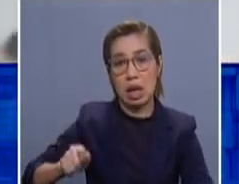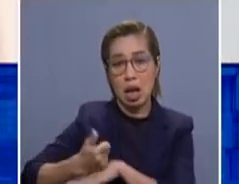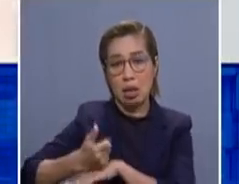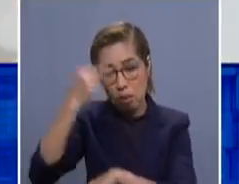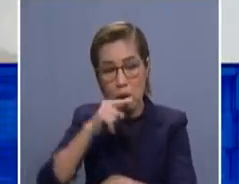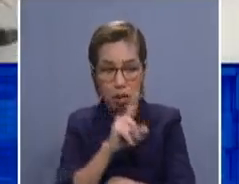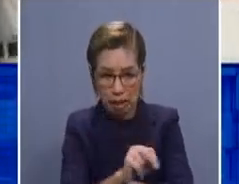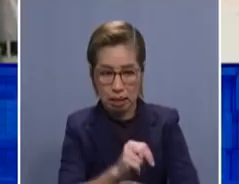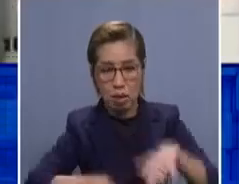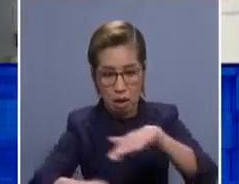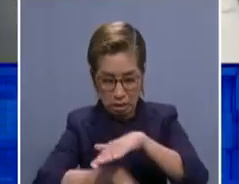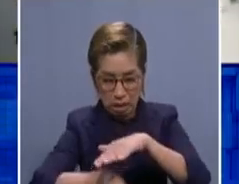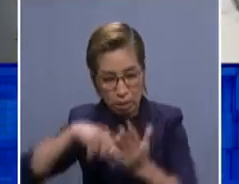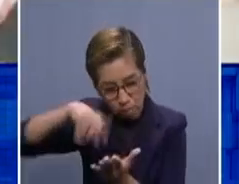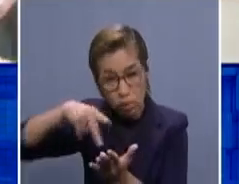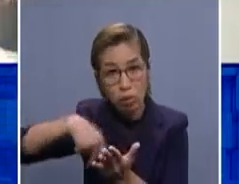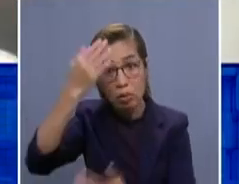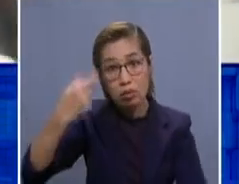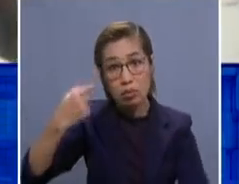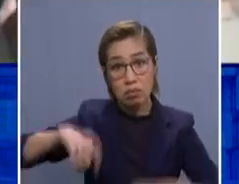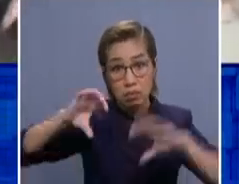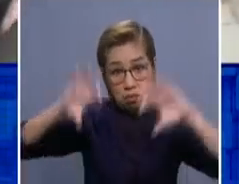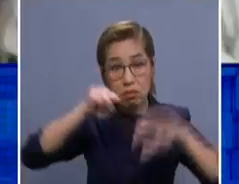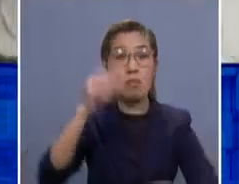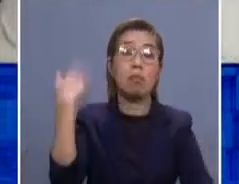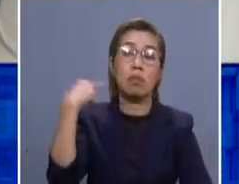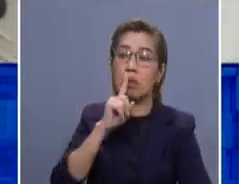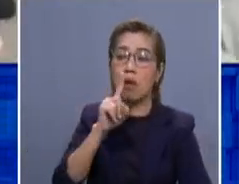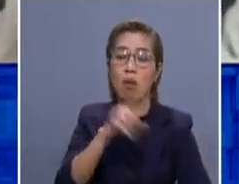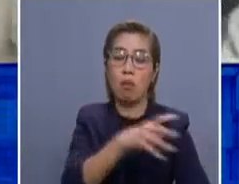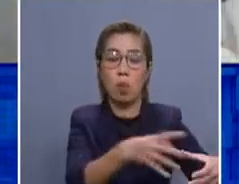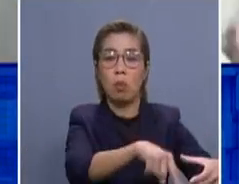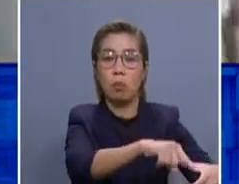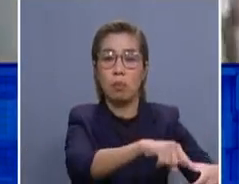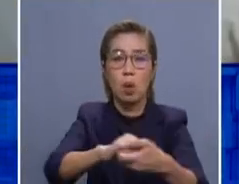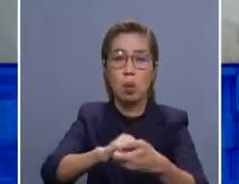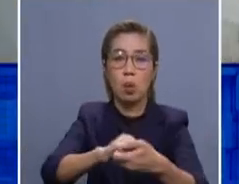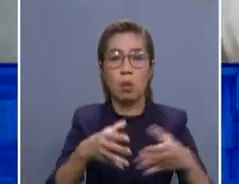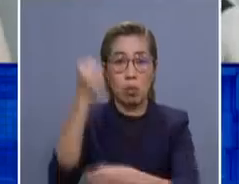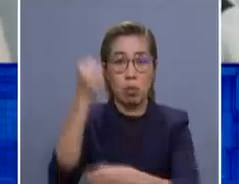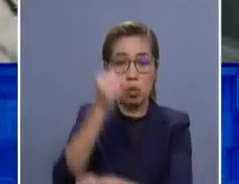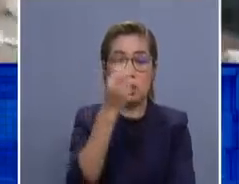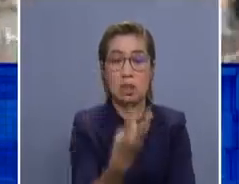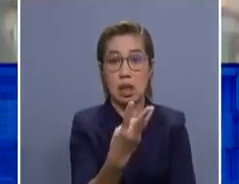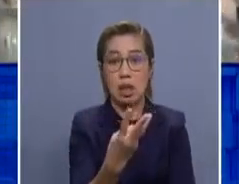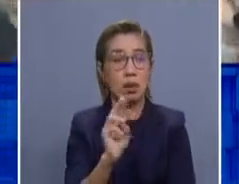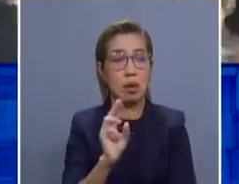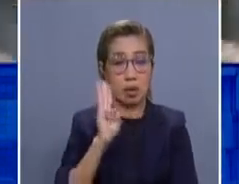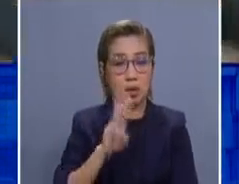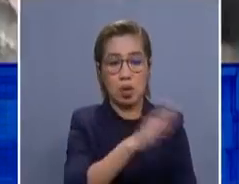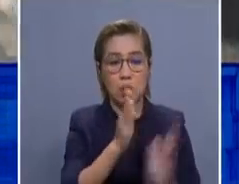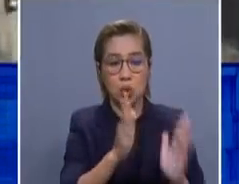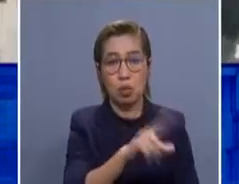พยานหลักฐานในคดีที่พนักงานอัยการเป็นโจทก์ยื่นฟ้องคดีร่วมกับแนวร่วมกลุ่มราษฎร 22คน